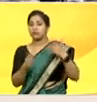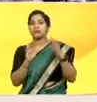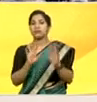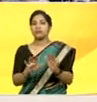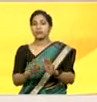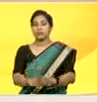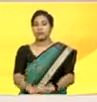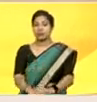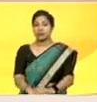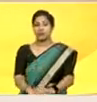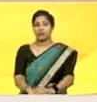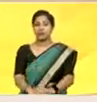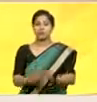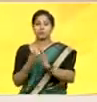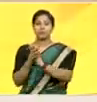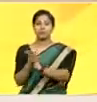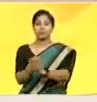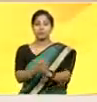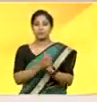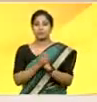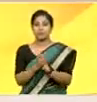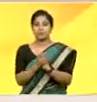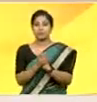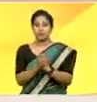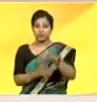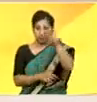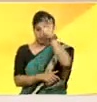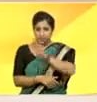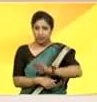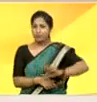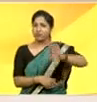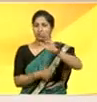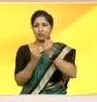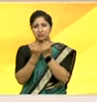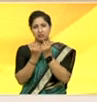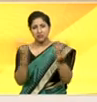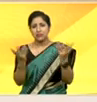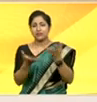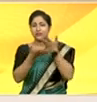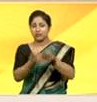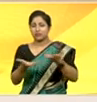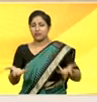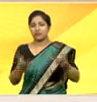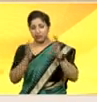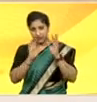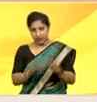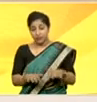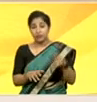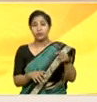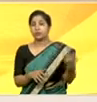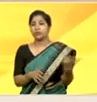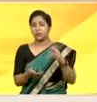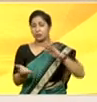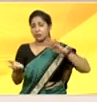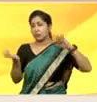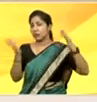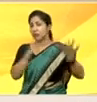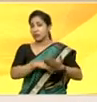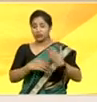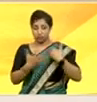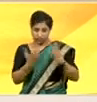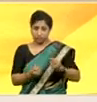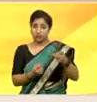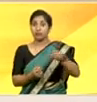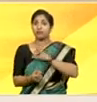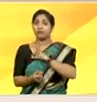करेंगे। साथियों, भारत के कितने ही प्रोडक्ट्स हैं जिनकी दुनिया भर में बहुत